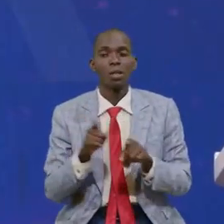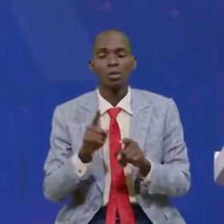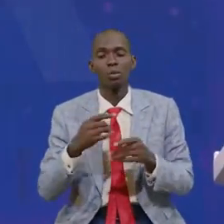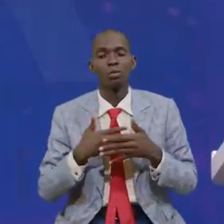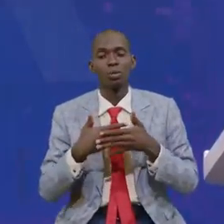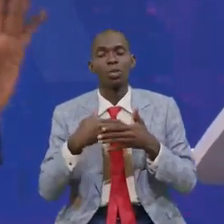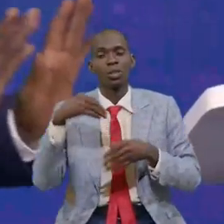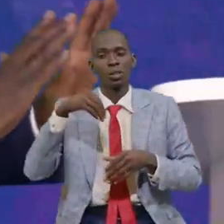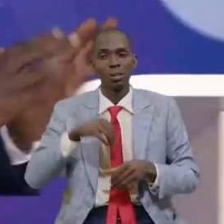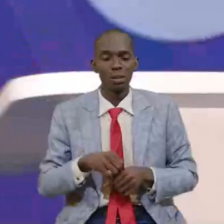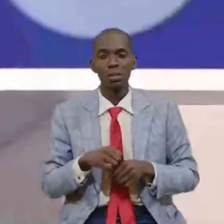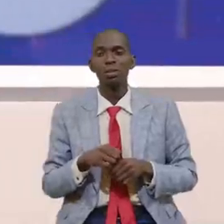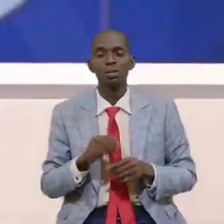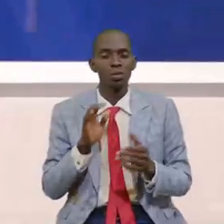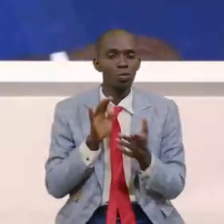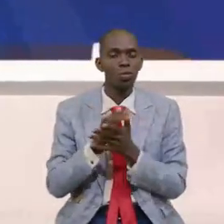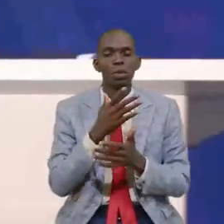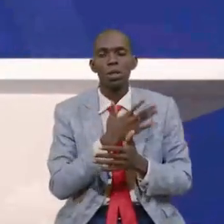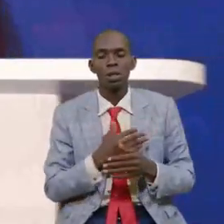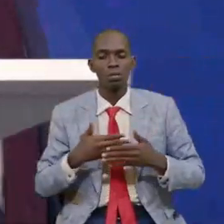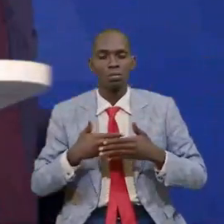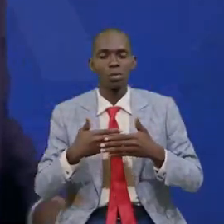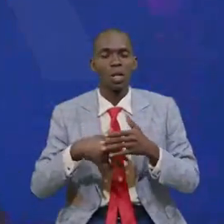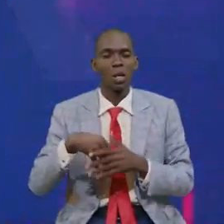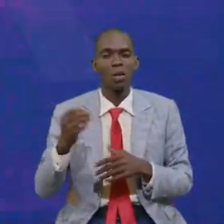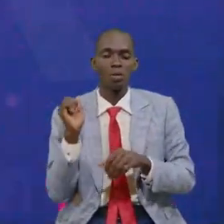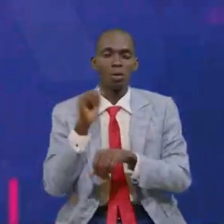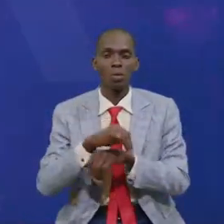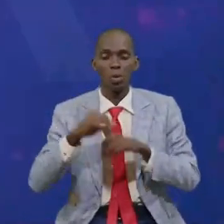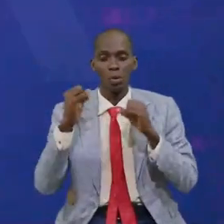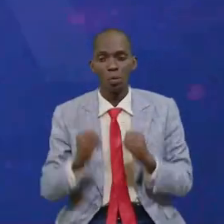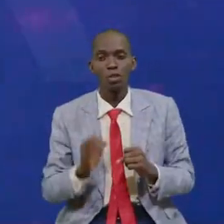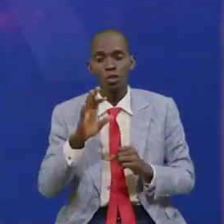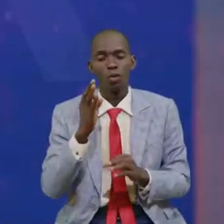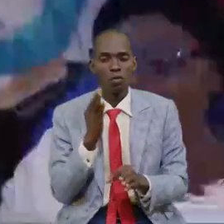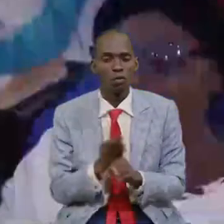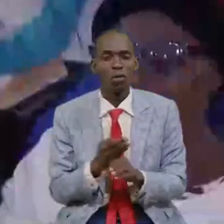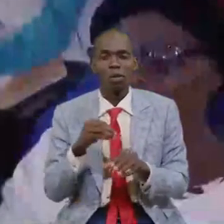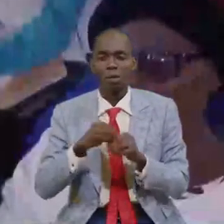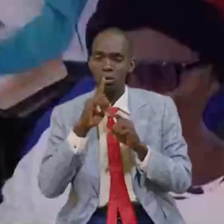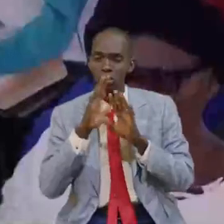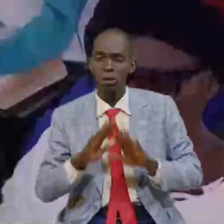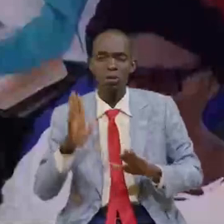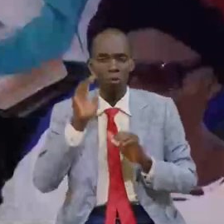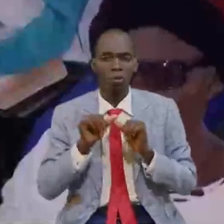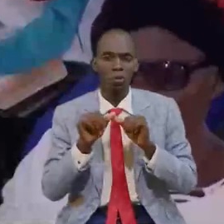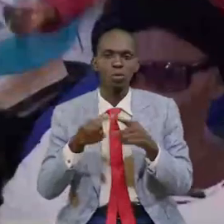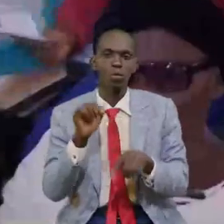inspires la puissance victorieuse, silencieusement, ta foi va continuer à agir au nom de Jésus.